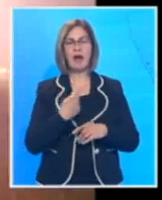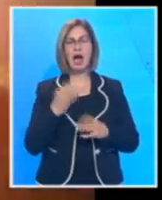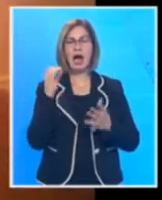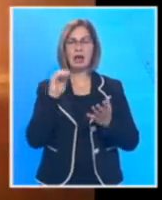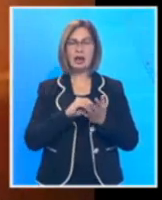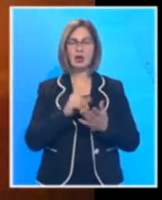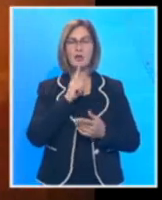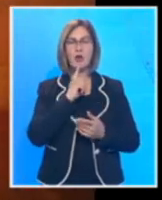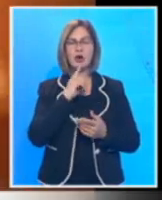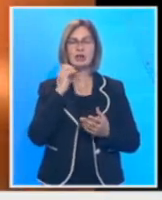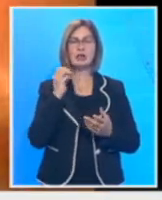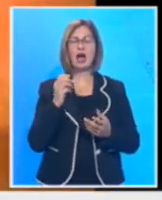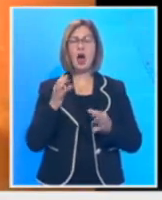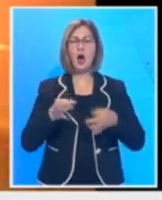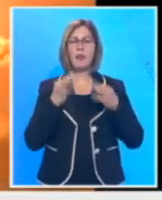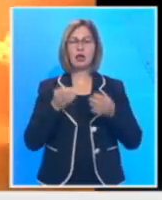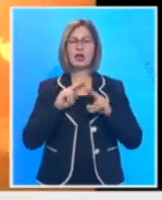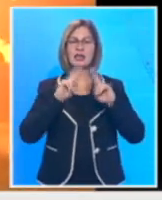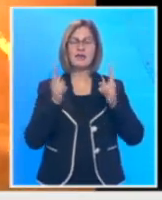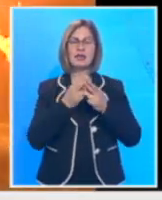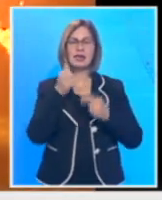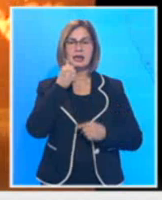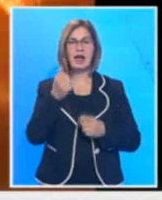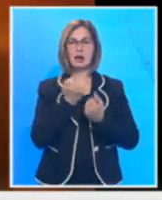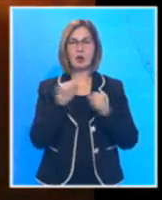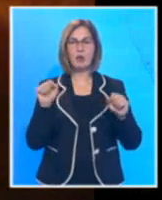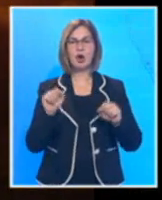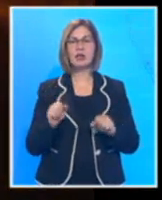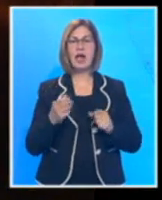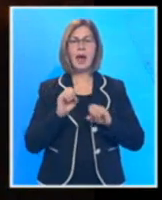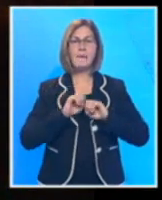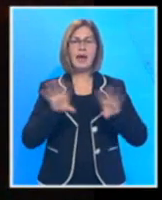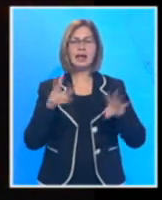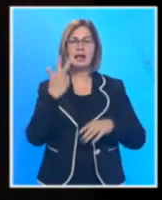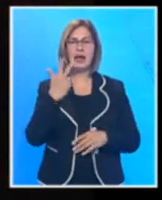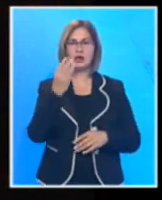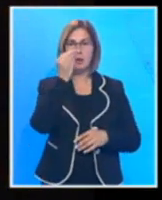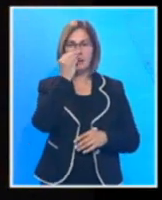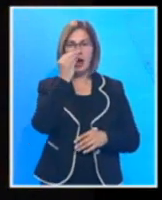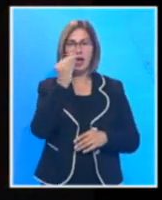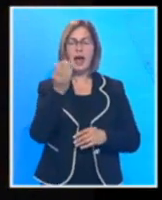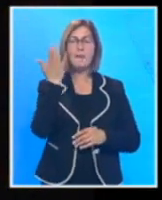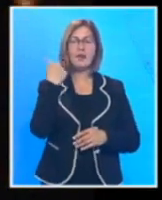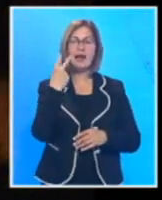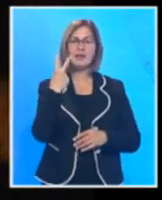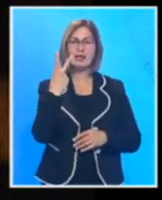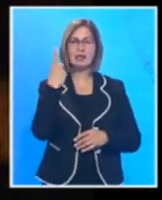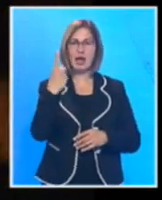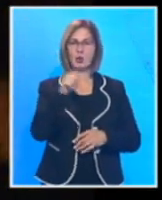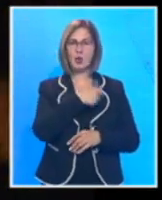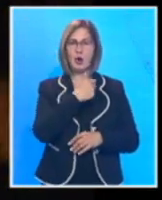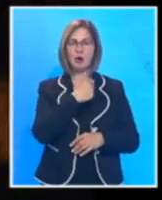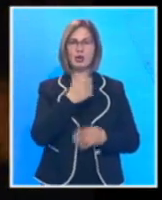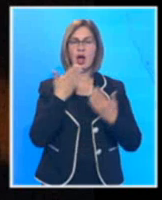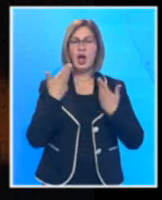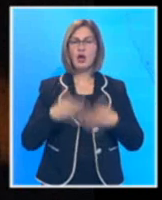Datum kojim se obeležava Svetski dan slobode medija, 3. maj, od tog jutra pre 21 godinu izgubio je na